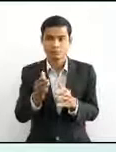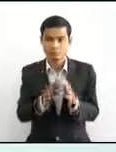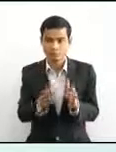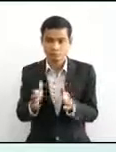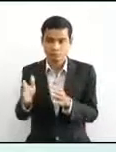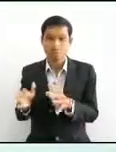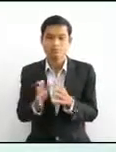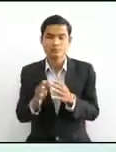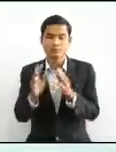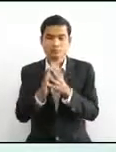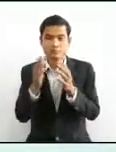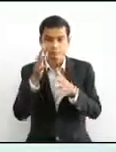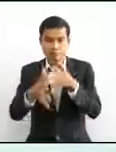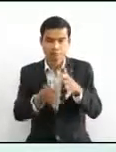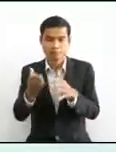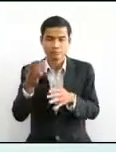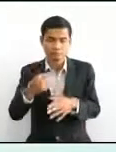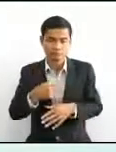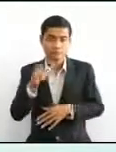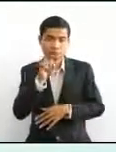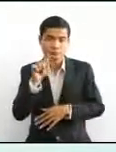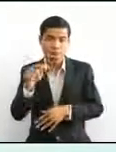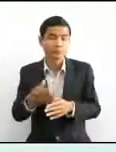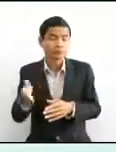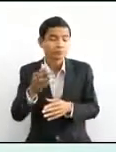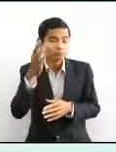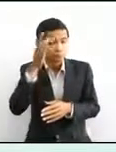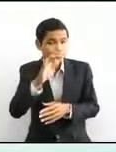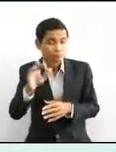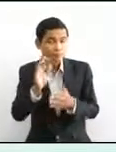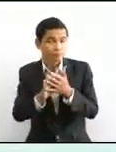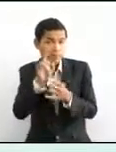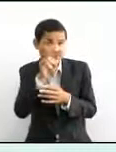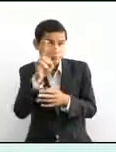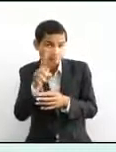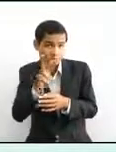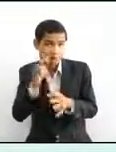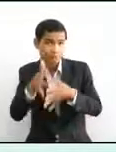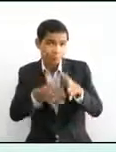khốn an là cơ chỉ nè chóng chẳng ở chả mới con nè an ban phục cai chính kia nọ chả mới